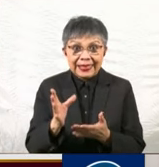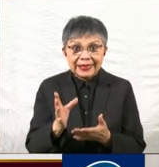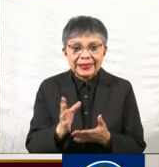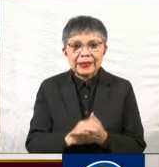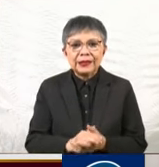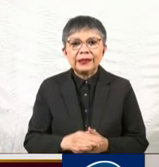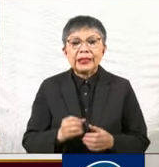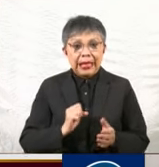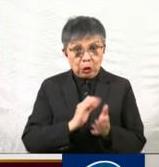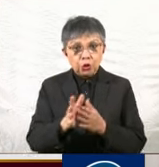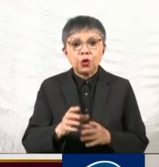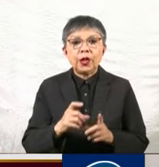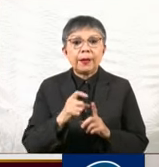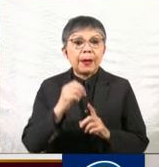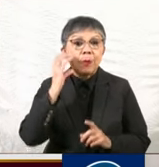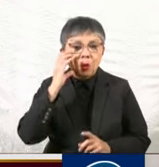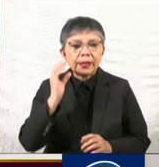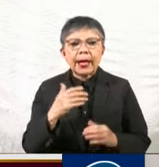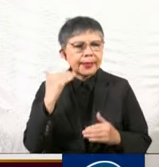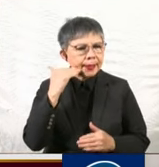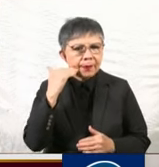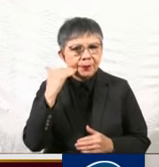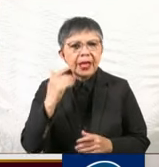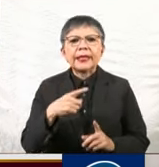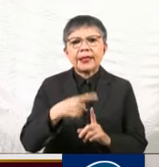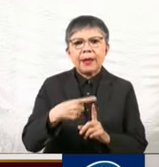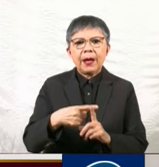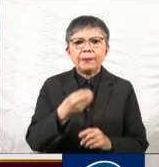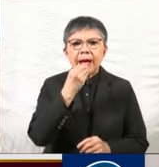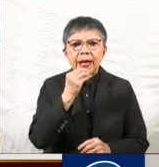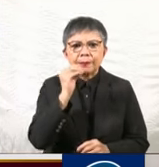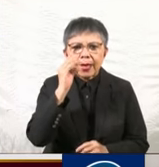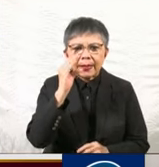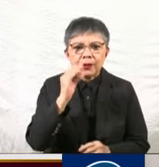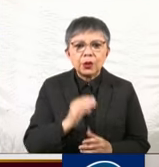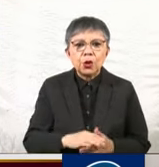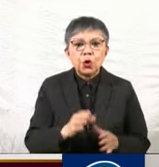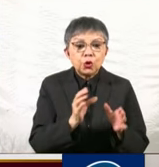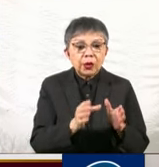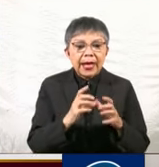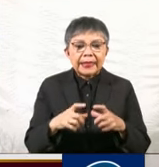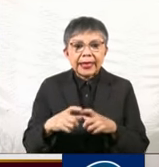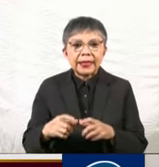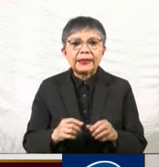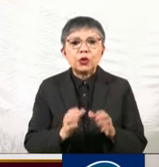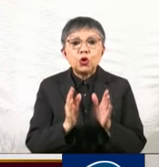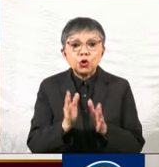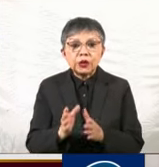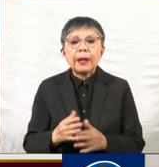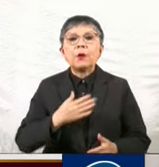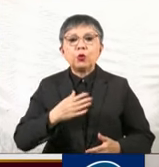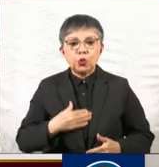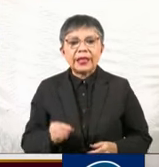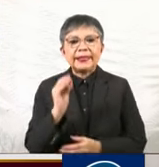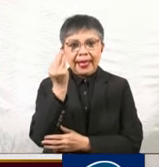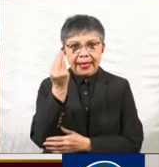prramakabowo kita akana kita akanahkan untuk segmen-segmen tertentu yang membutuhkan